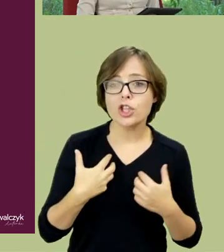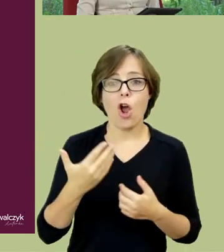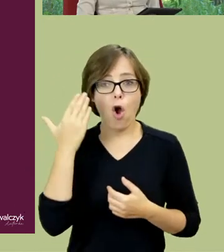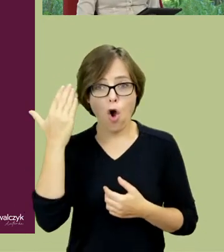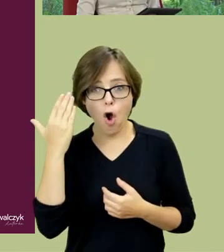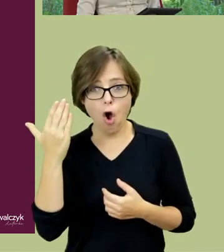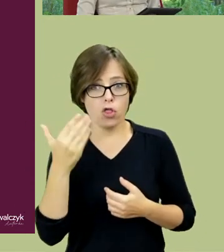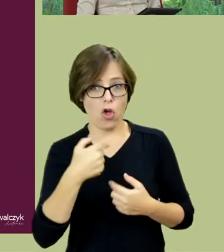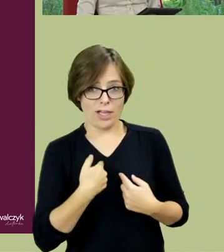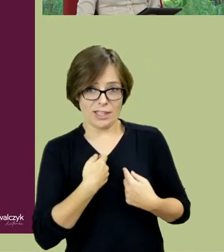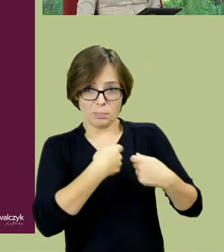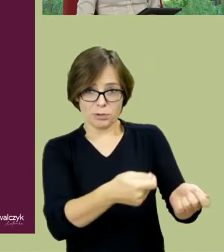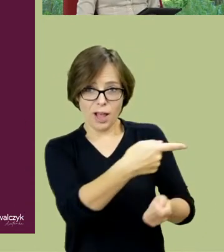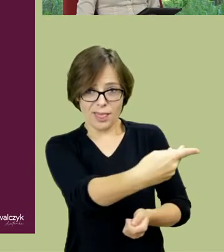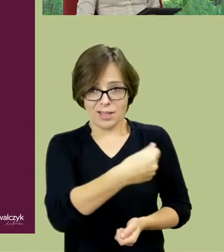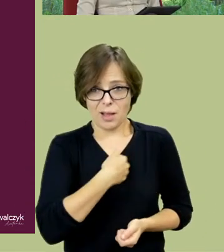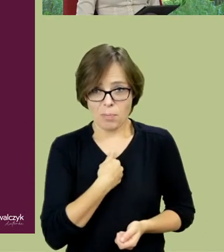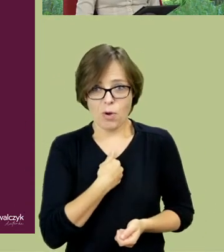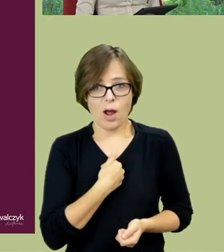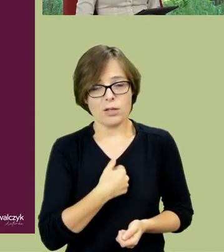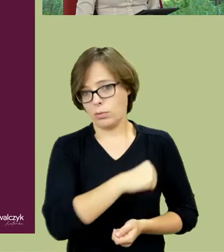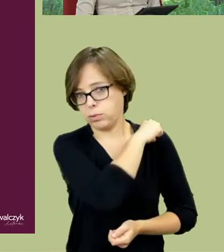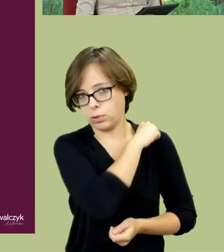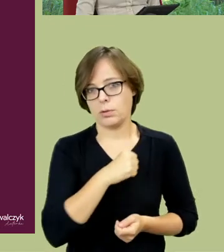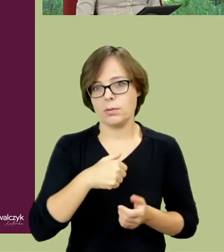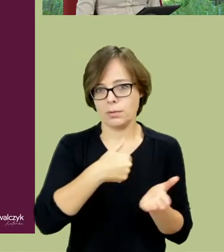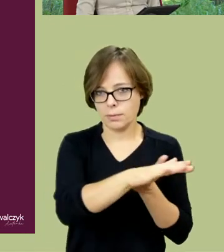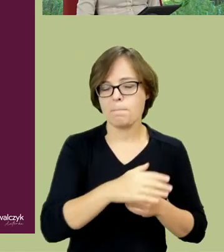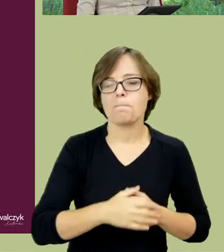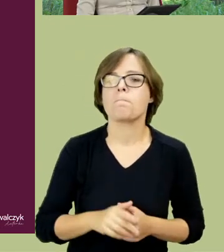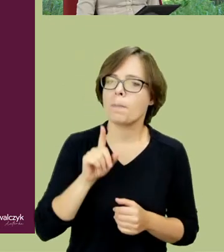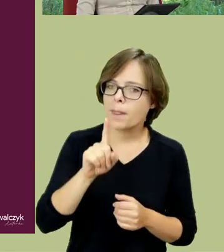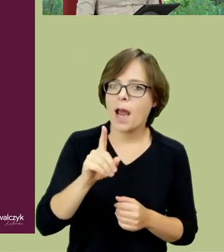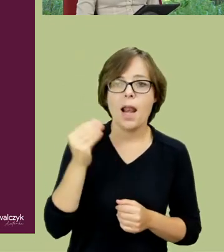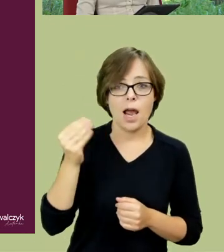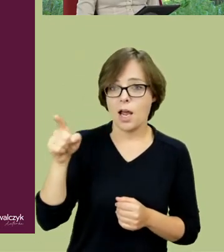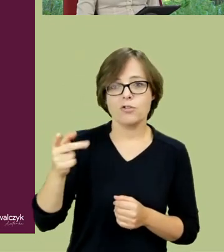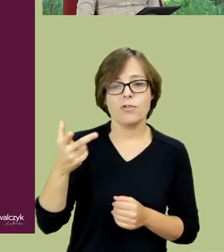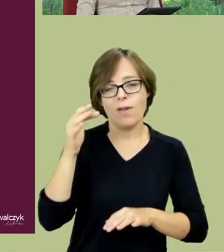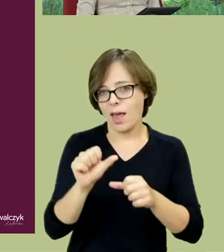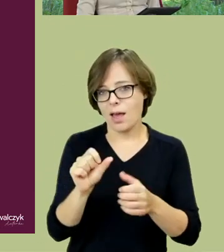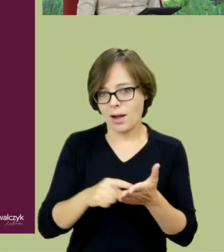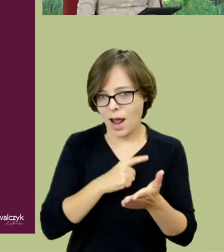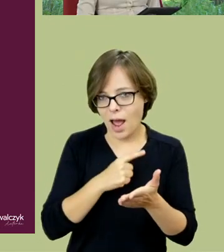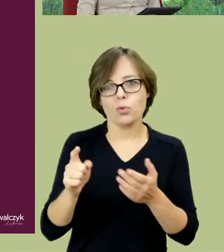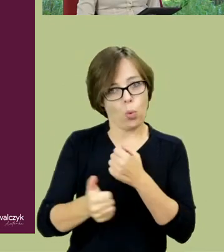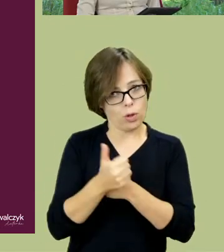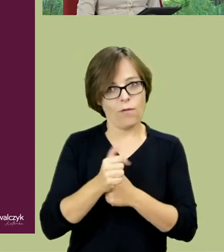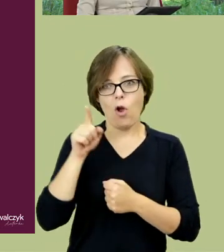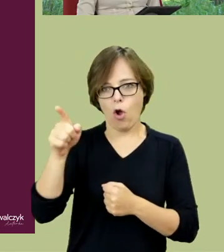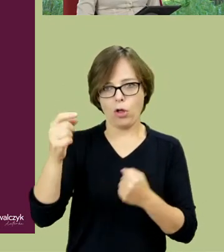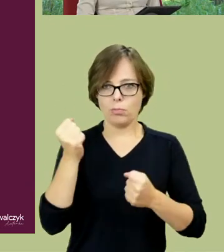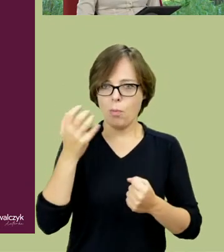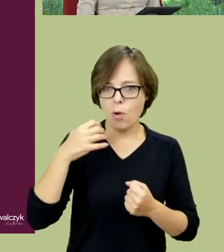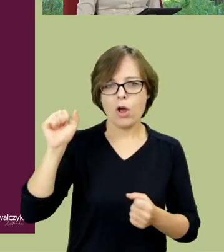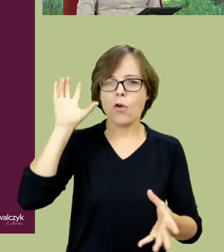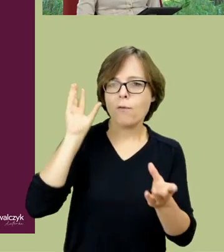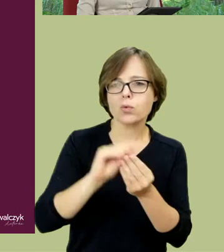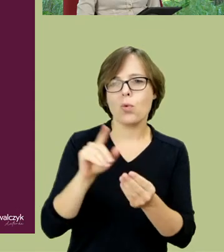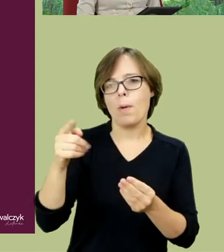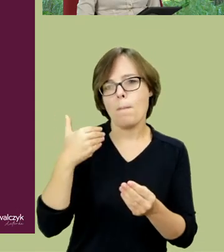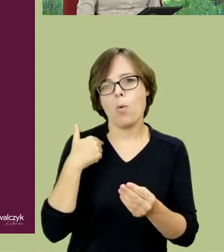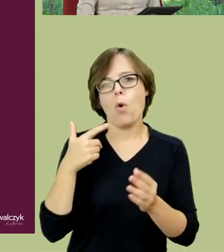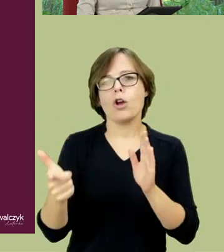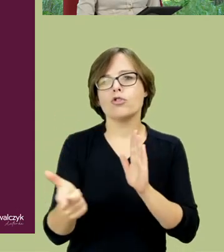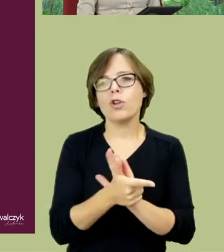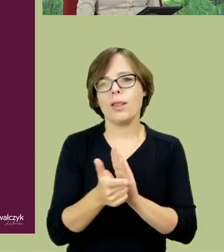mam. Ale dowiodła jeszcze wielokrotnie swojego bohaterstwa. Wzięła udział w sumie w 17 bitwach,